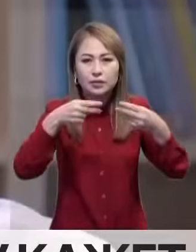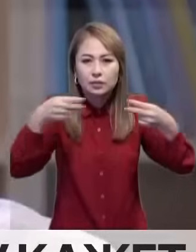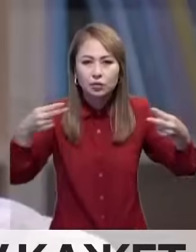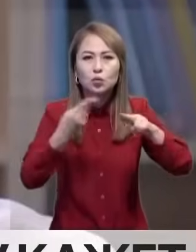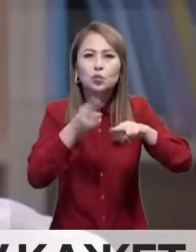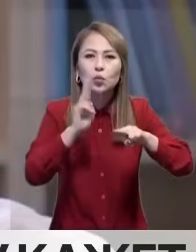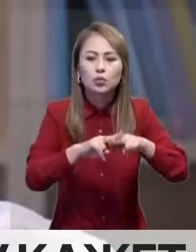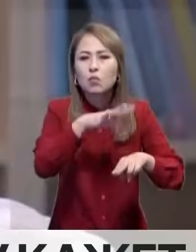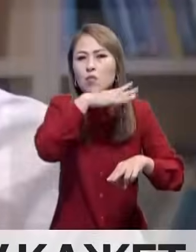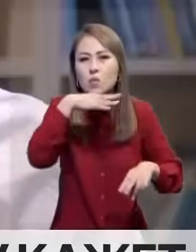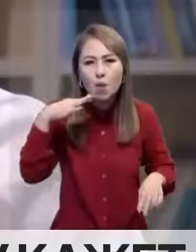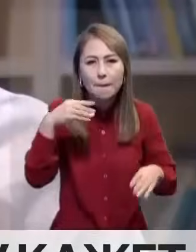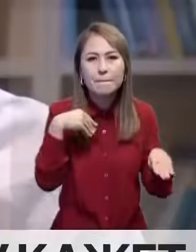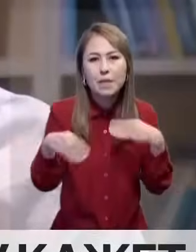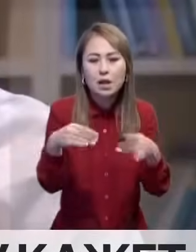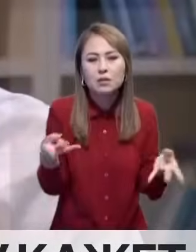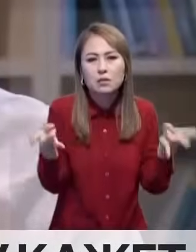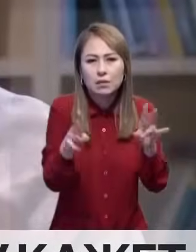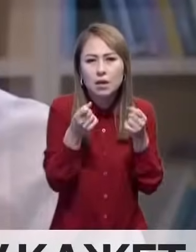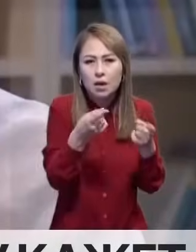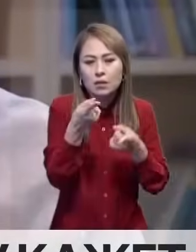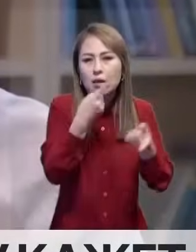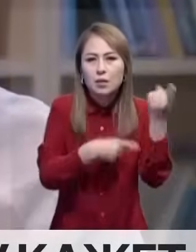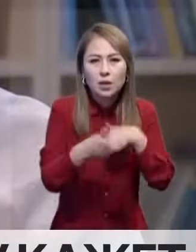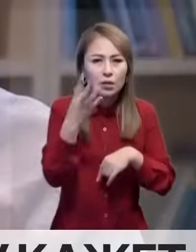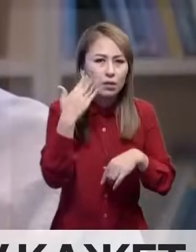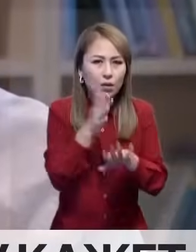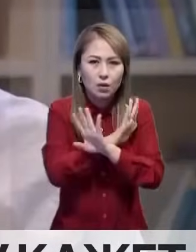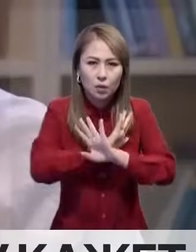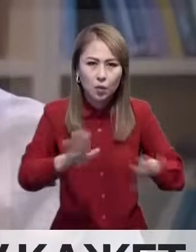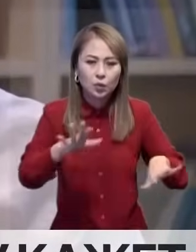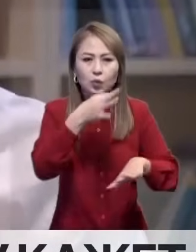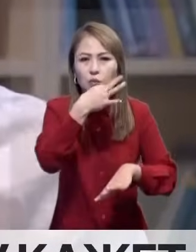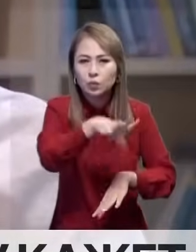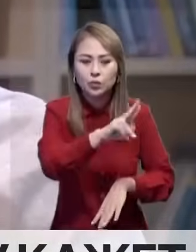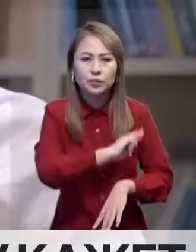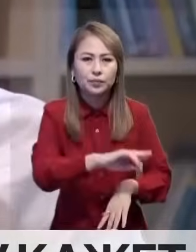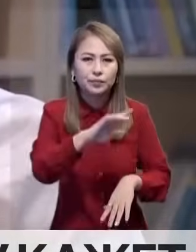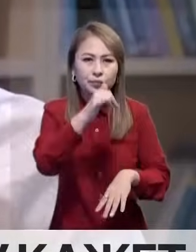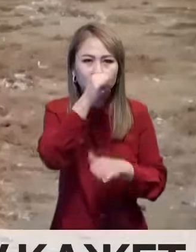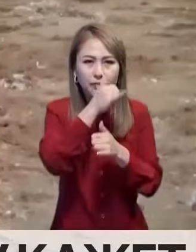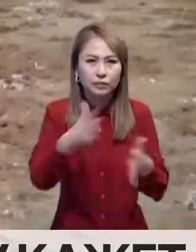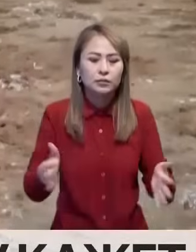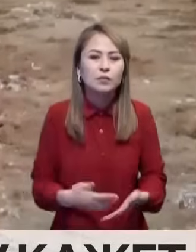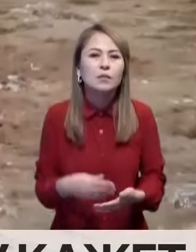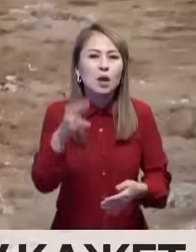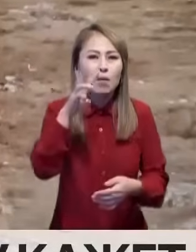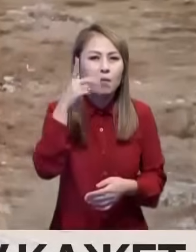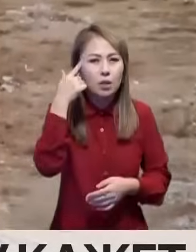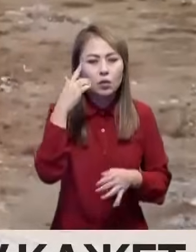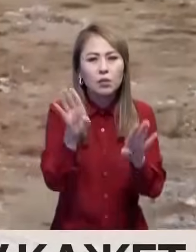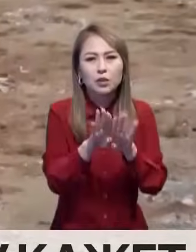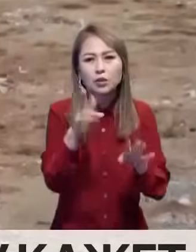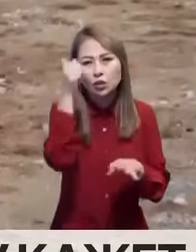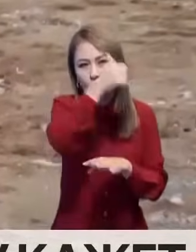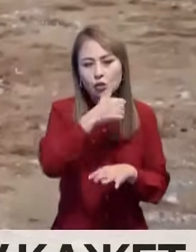Сондықтан осынша көлемдегі пластик қалдықты қайта өңдеу оңай емес. Оған кез келген елдің шамасы жете бермейді. Моңғолияда жылына 3